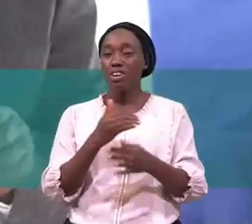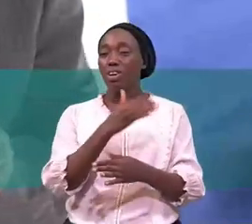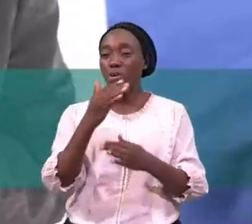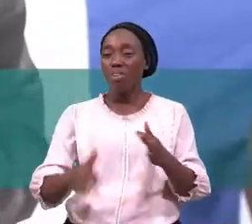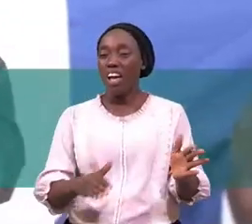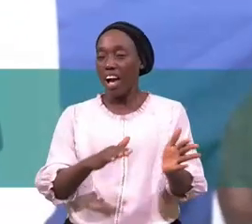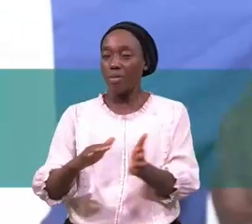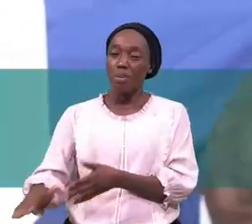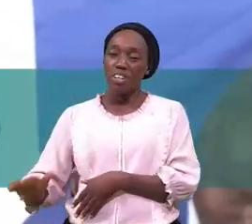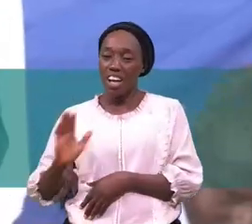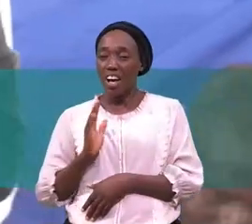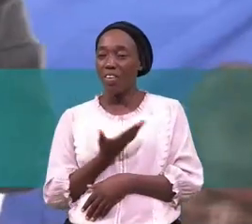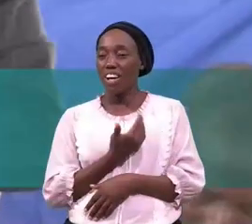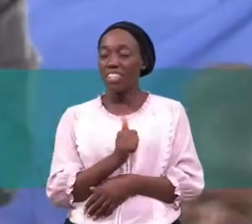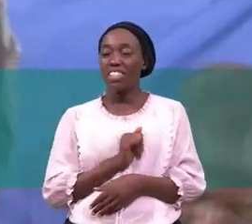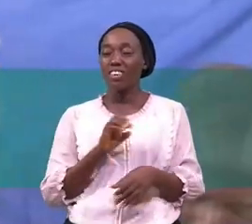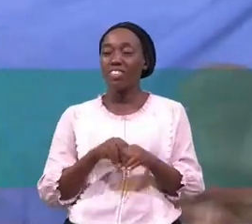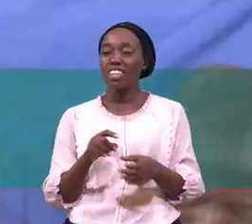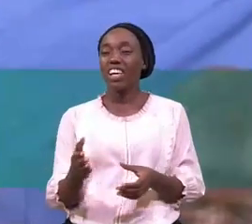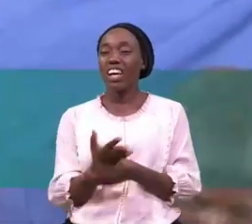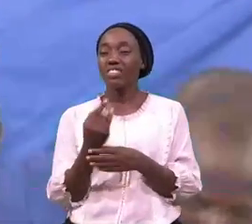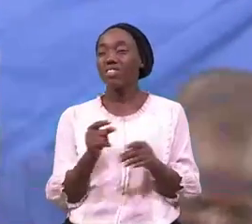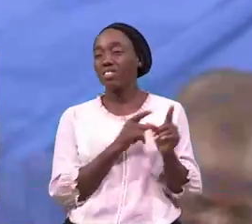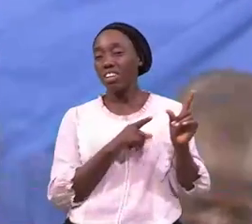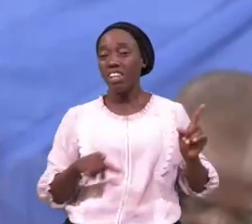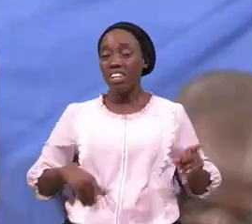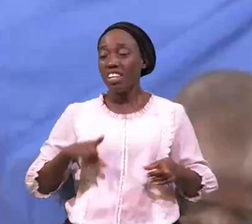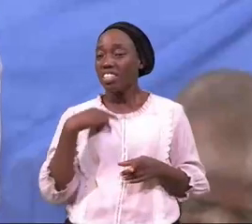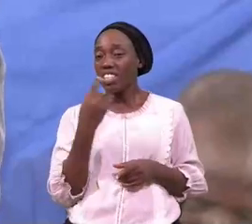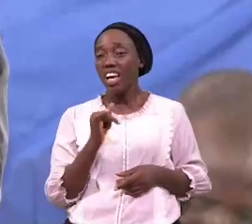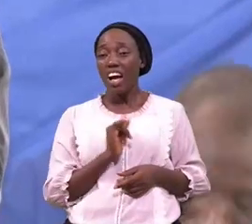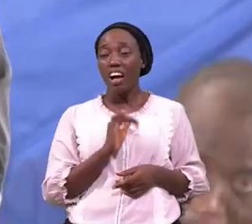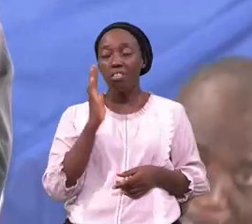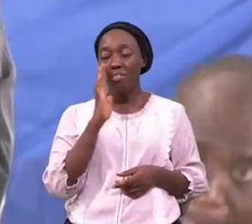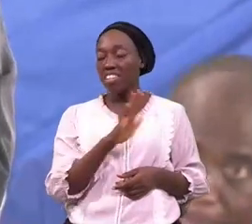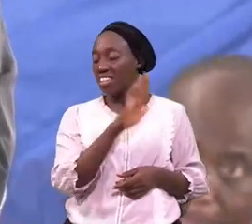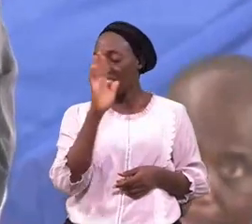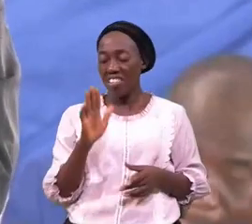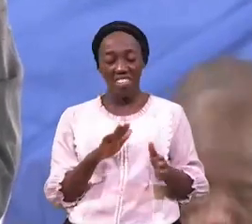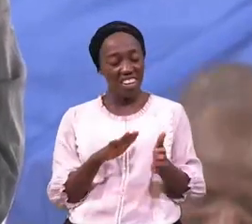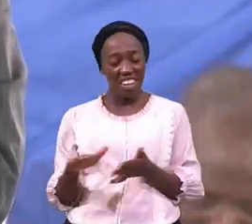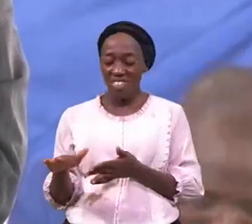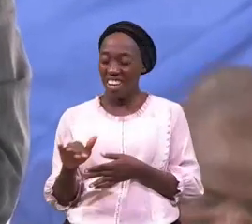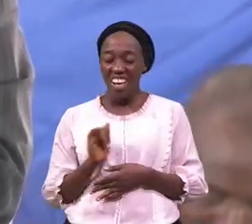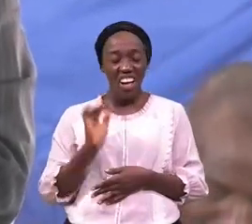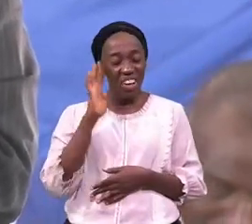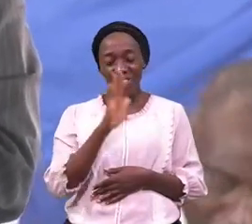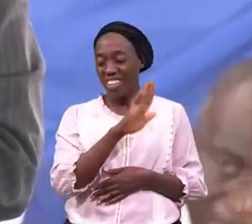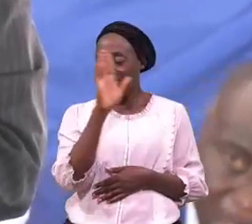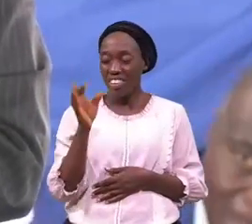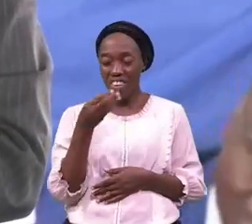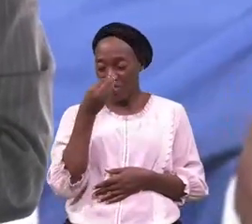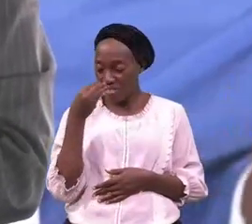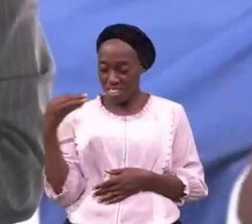Pour que nous abandonnions complètement dans les mains du Seigneur. Et nous disons, nous ne voulons jamais l'abandonner. Je ne vais jamais